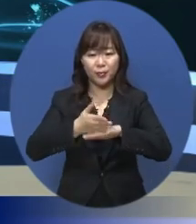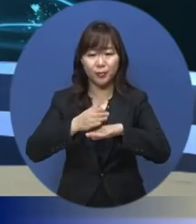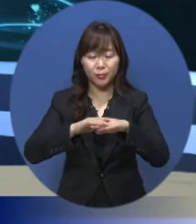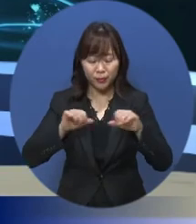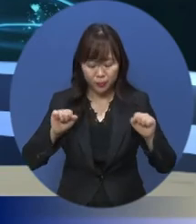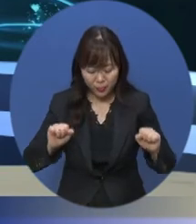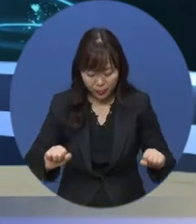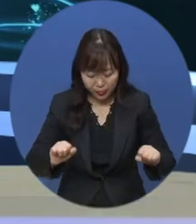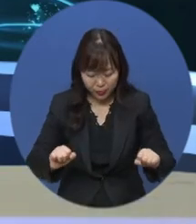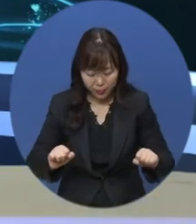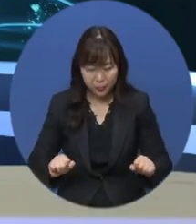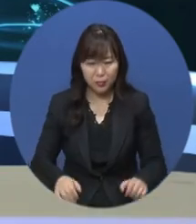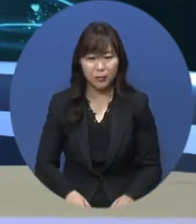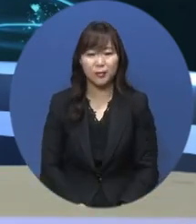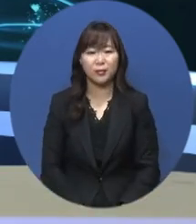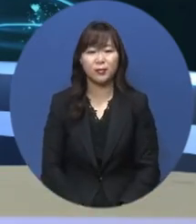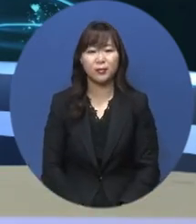고맙습니다